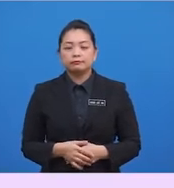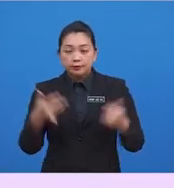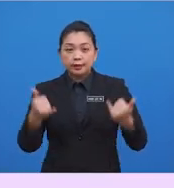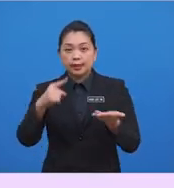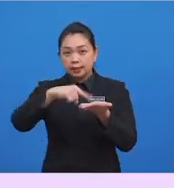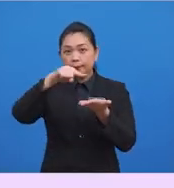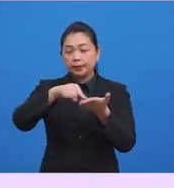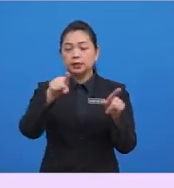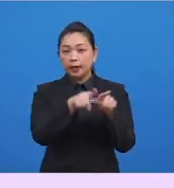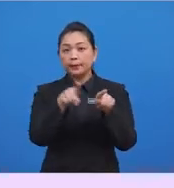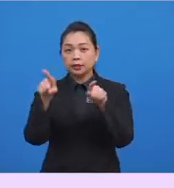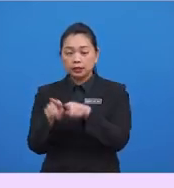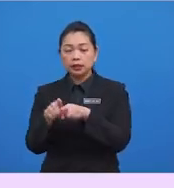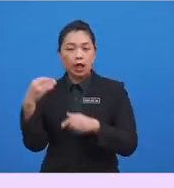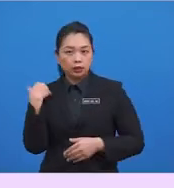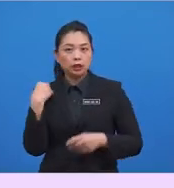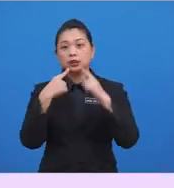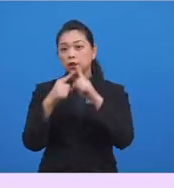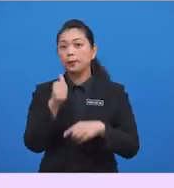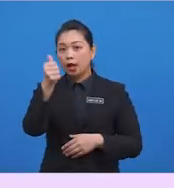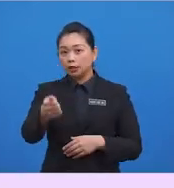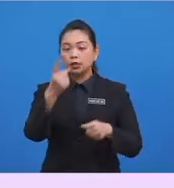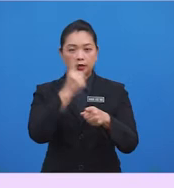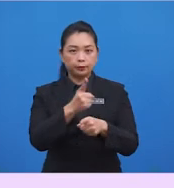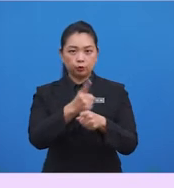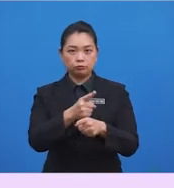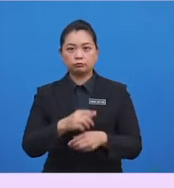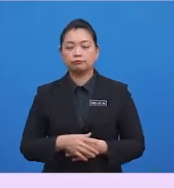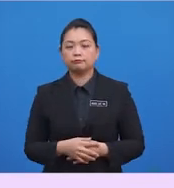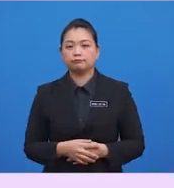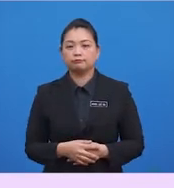Mari kita semak bersama-sama. Adakah jawapan anda betul?